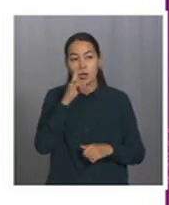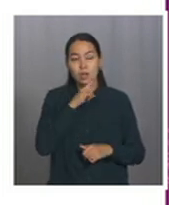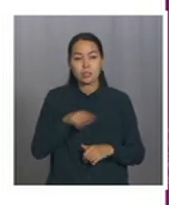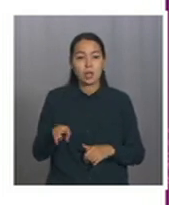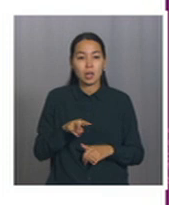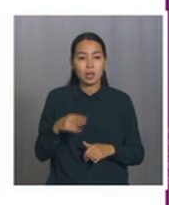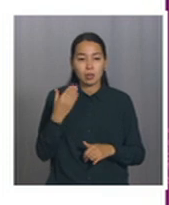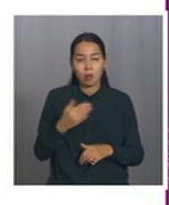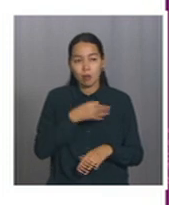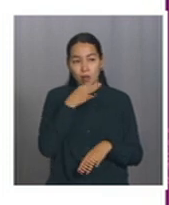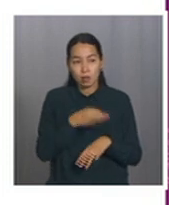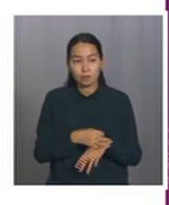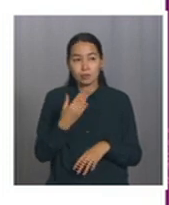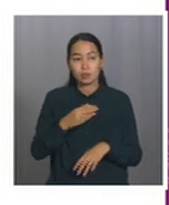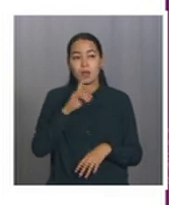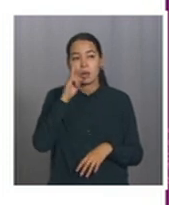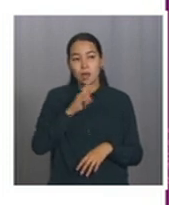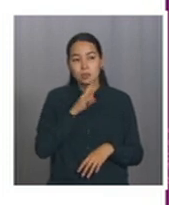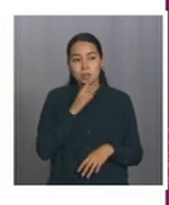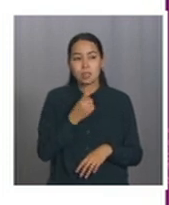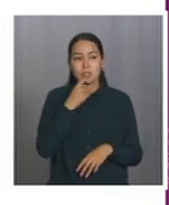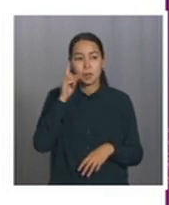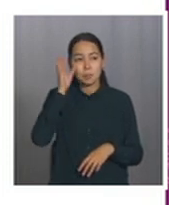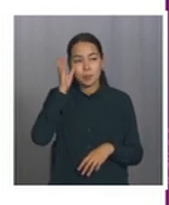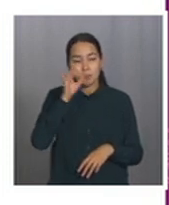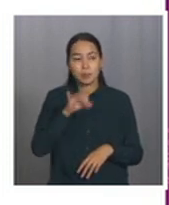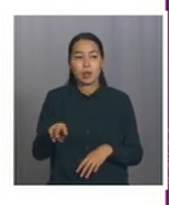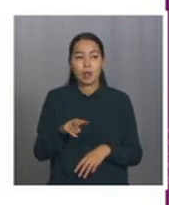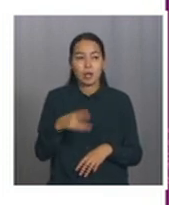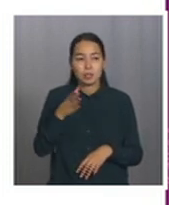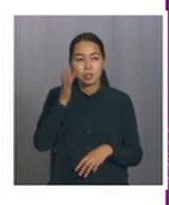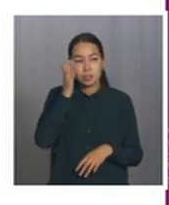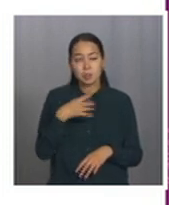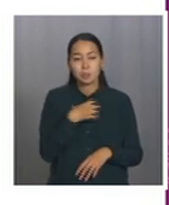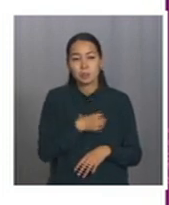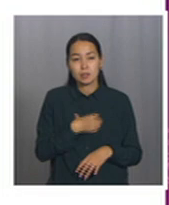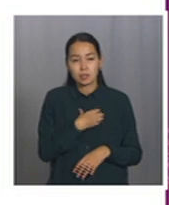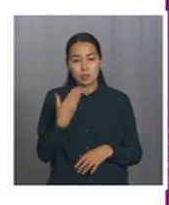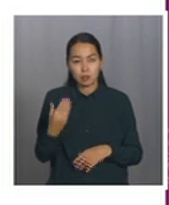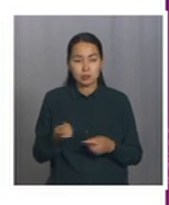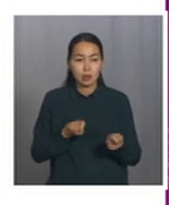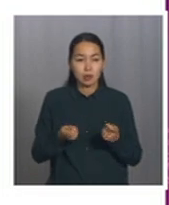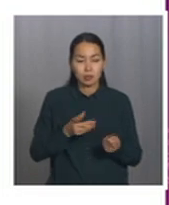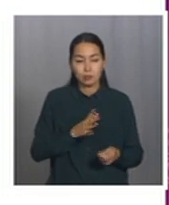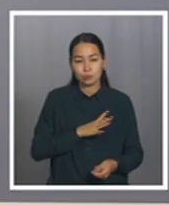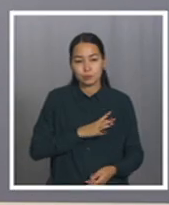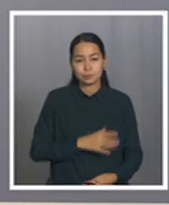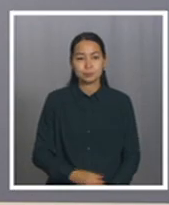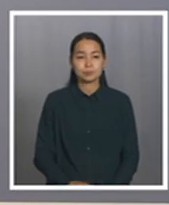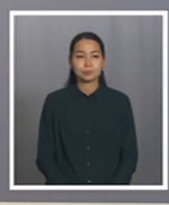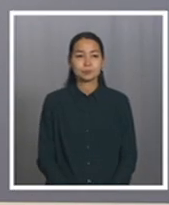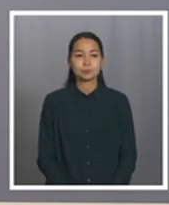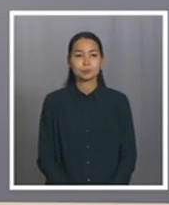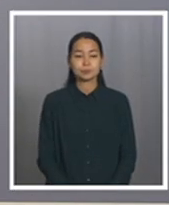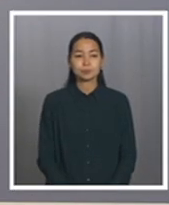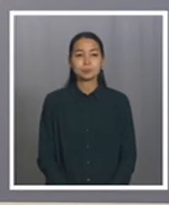реформаторы және Қазақ тіл білімі мен әдебиеттану ғылымының негізін қалаушы.